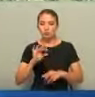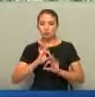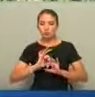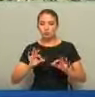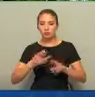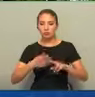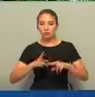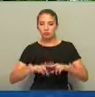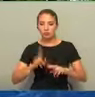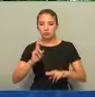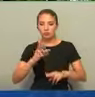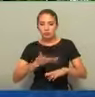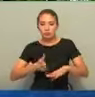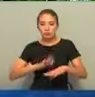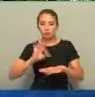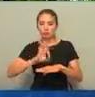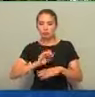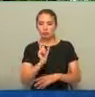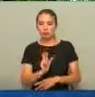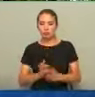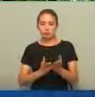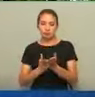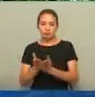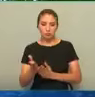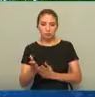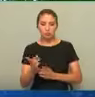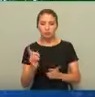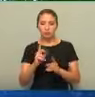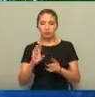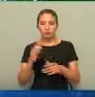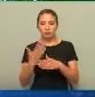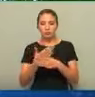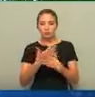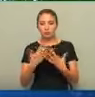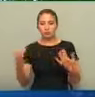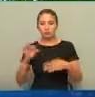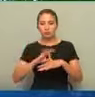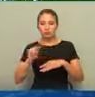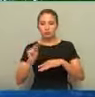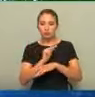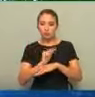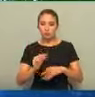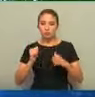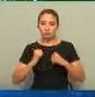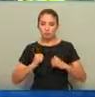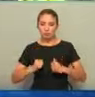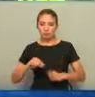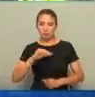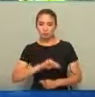айтуынша, мұнда айықпас дертке шалдыққандар көптеп келеді екен. Өйткені тұт ағашы түрлі ауруларға ем,